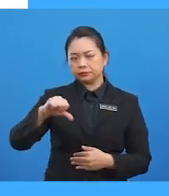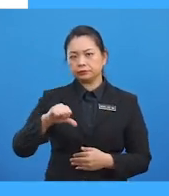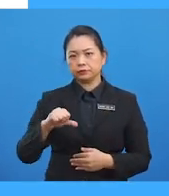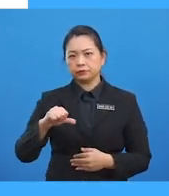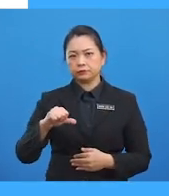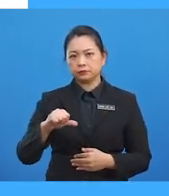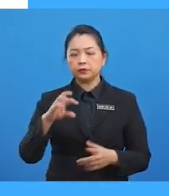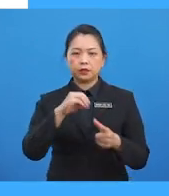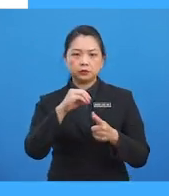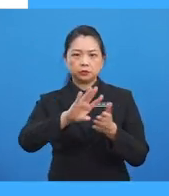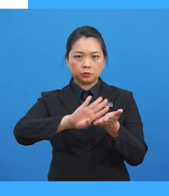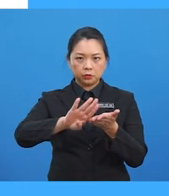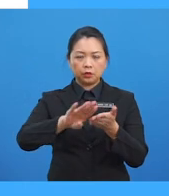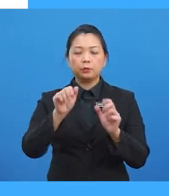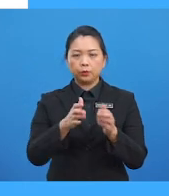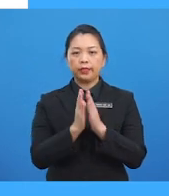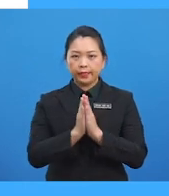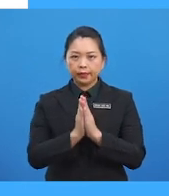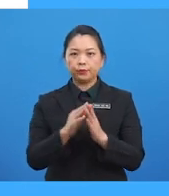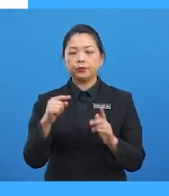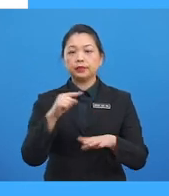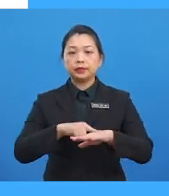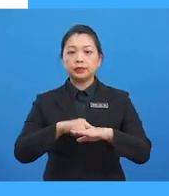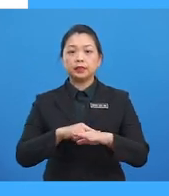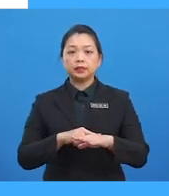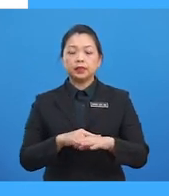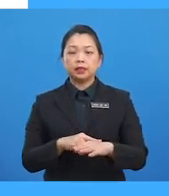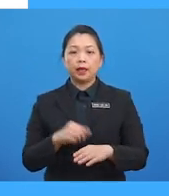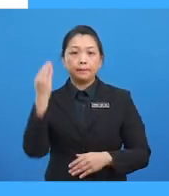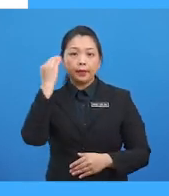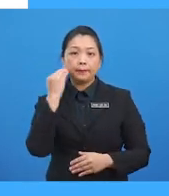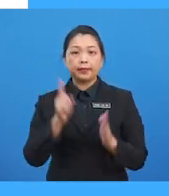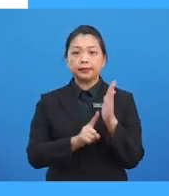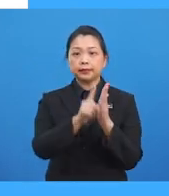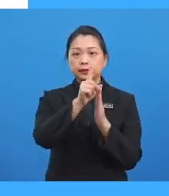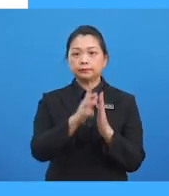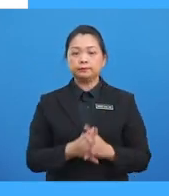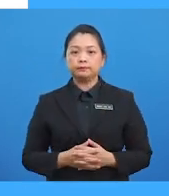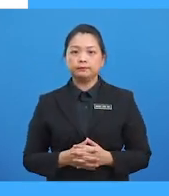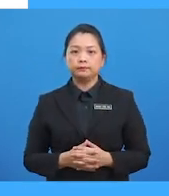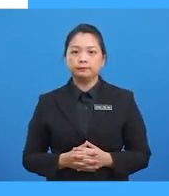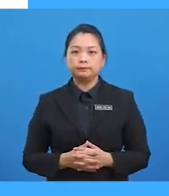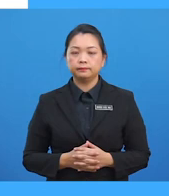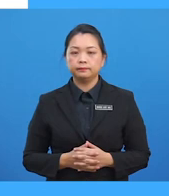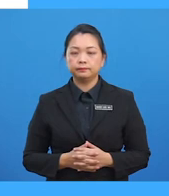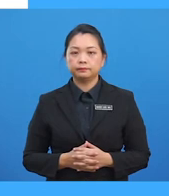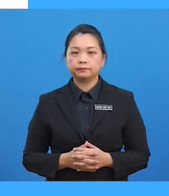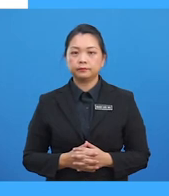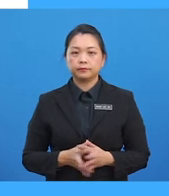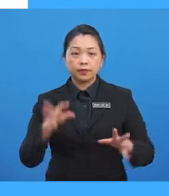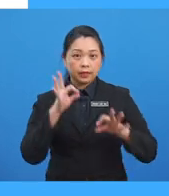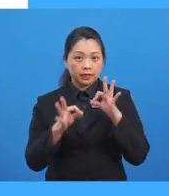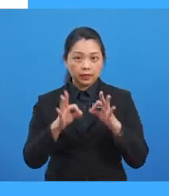atau ditolak, rayuan boleh dibuat di Mahkamah Tinggi Harta Intelek. Bagaimana murid-murid? Sekiranya anda kurang